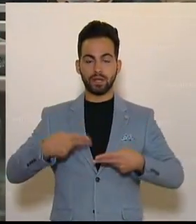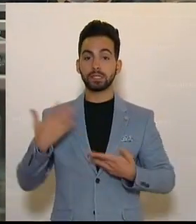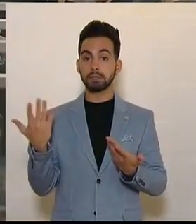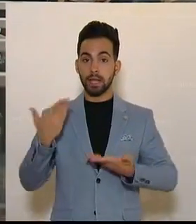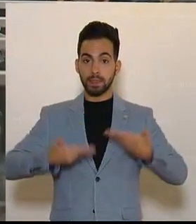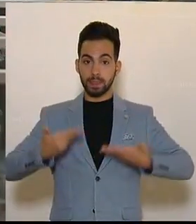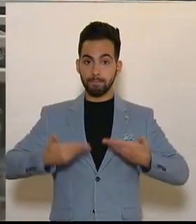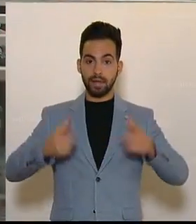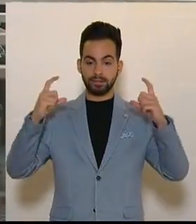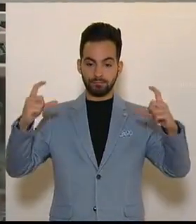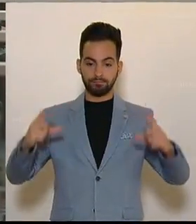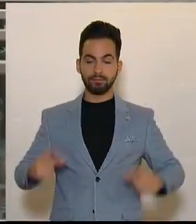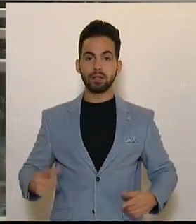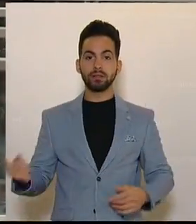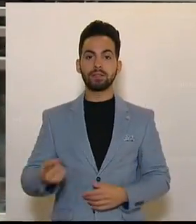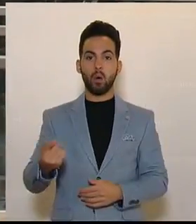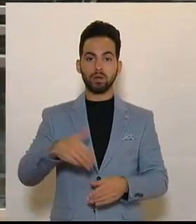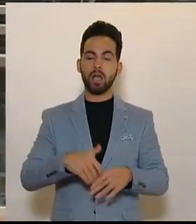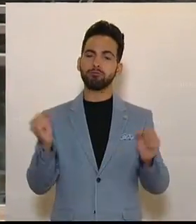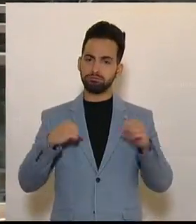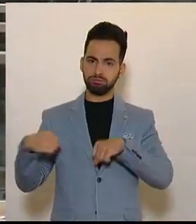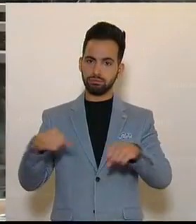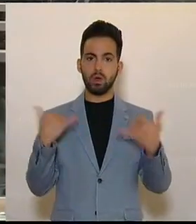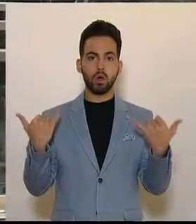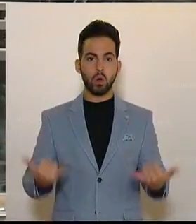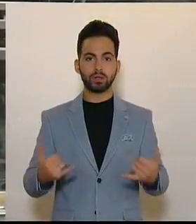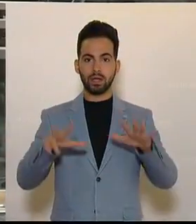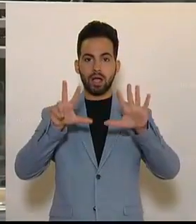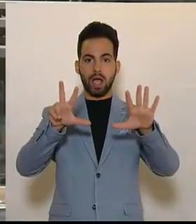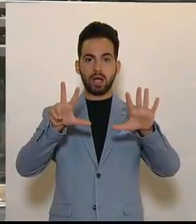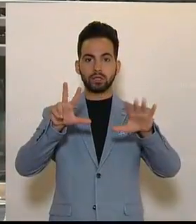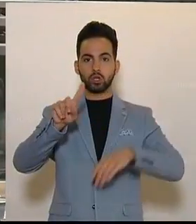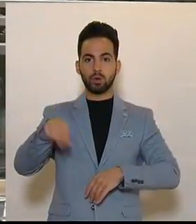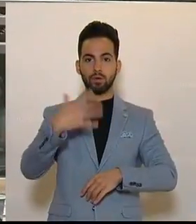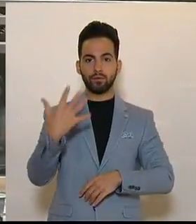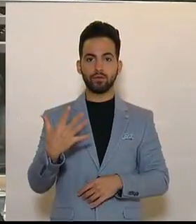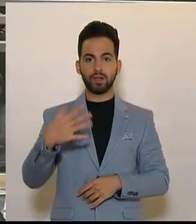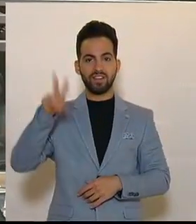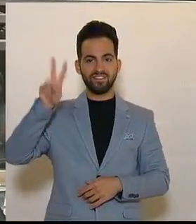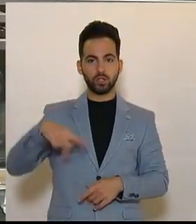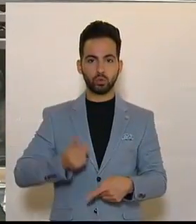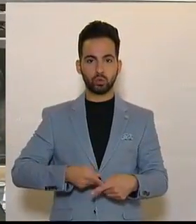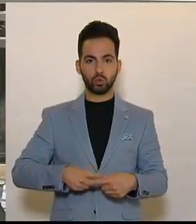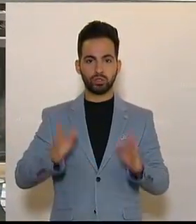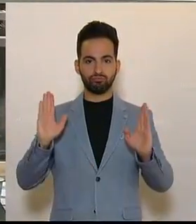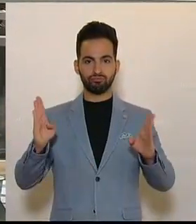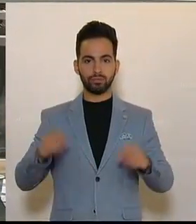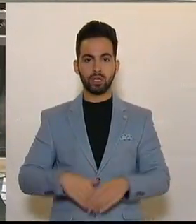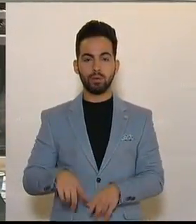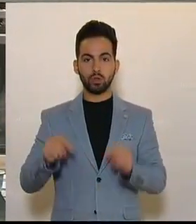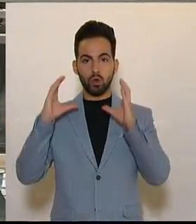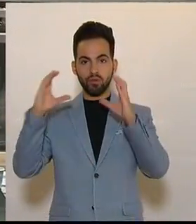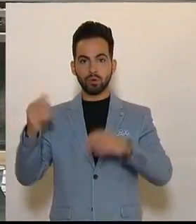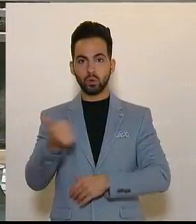Debatten, über die Dauerdebatten ein Konsens erzielt. Heute stehen 8,5 Wiener Stunden zur Verfügung. Das heißt für die